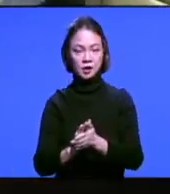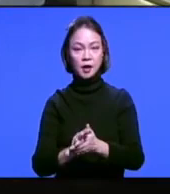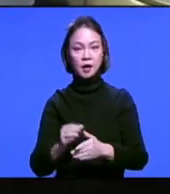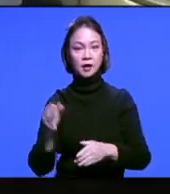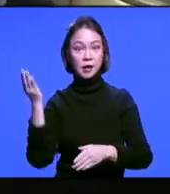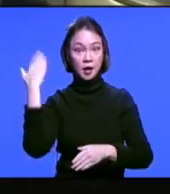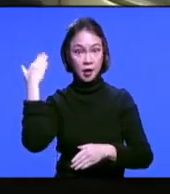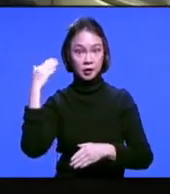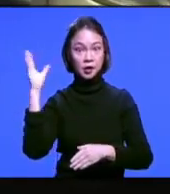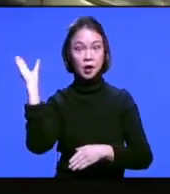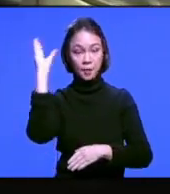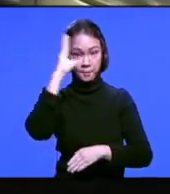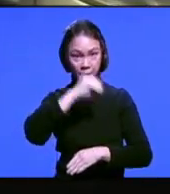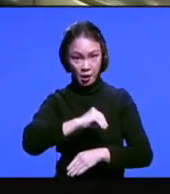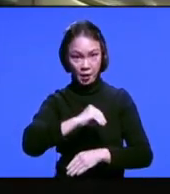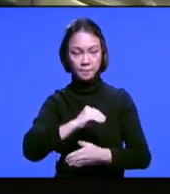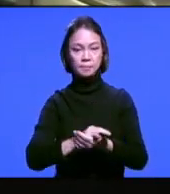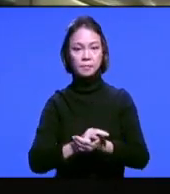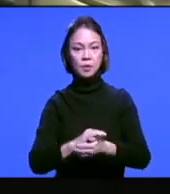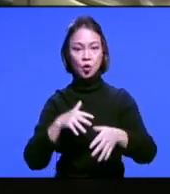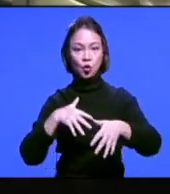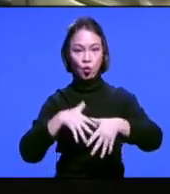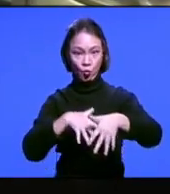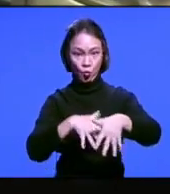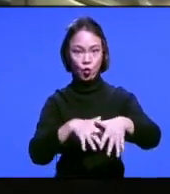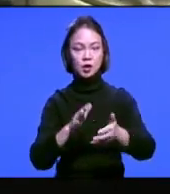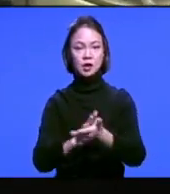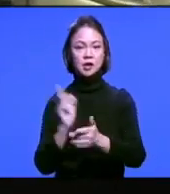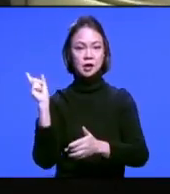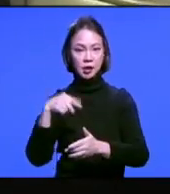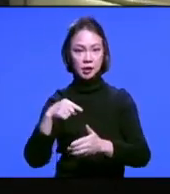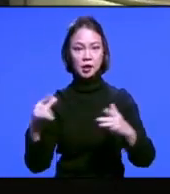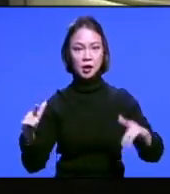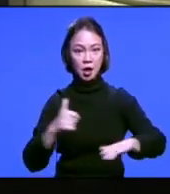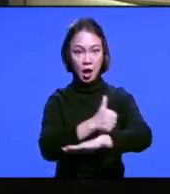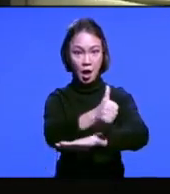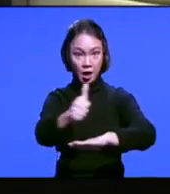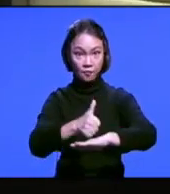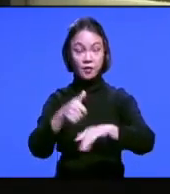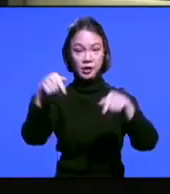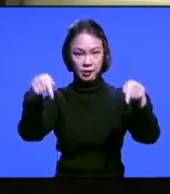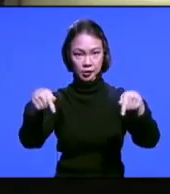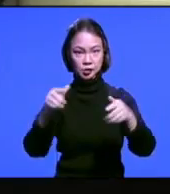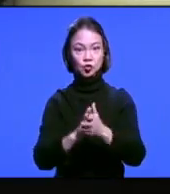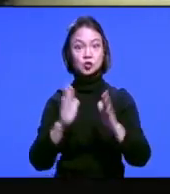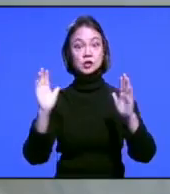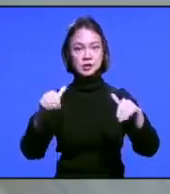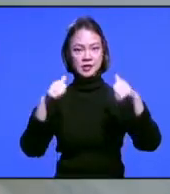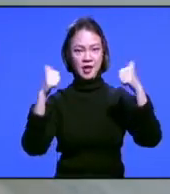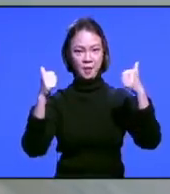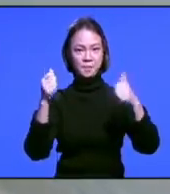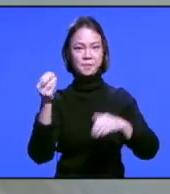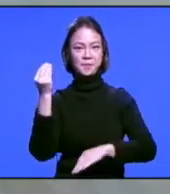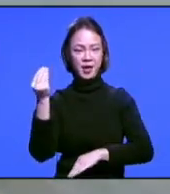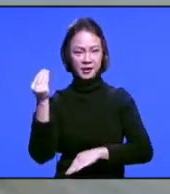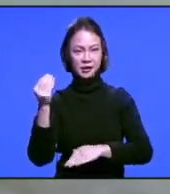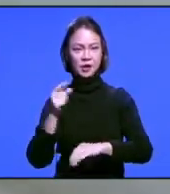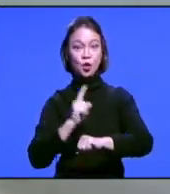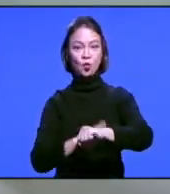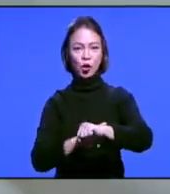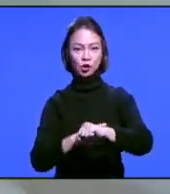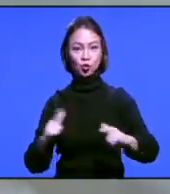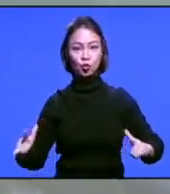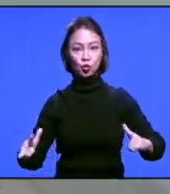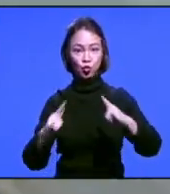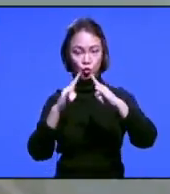malam, dan akhir kedatangan rombongan jemaah datang tadi pagi ke Arafah. Dan mereka sudah bersiap sambil menanti waktu